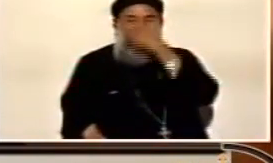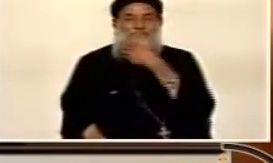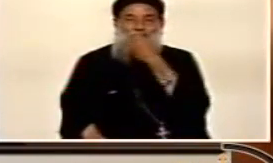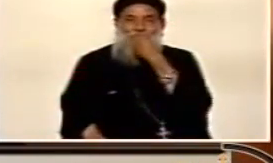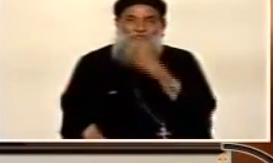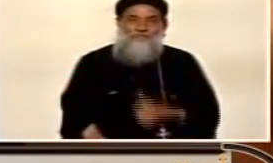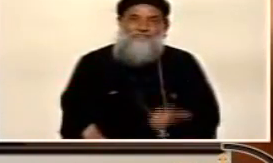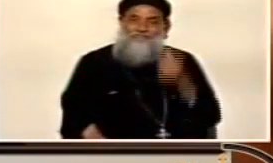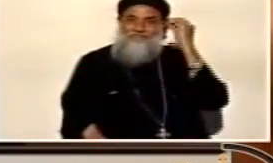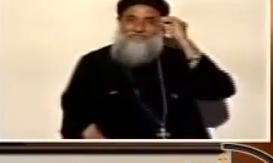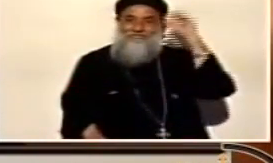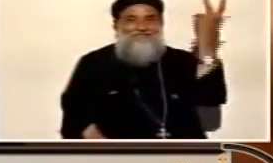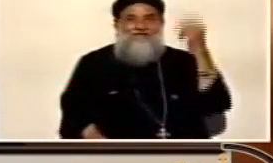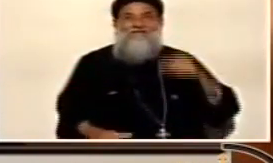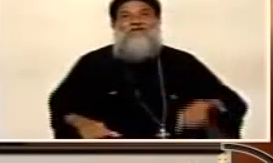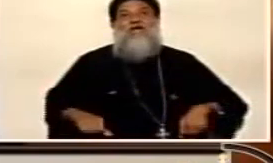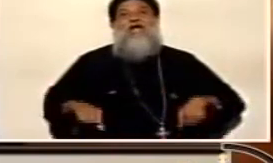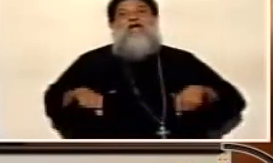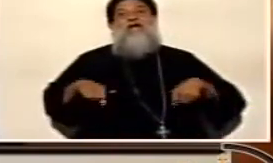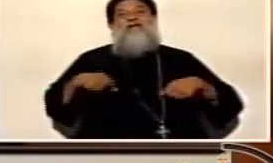بيورينا كيف عاش الرسل.